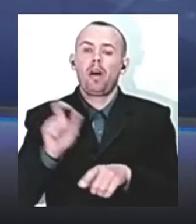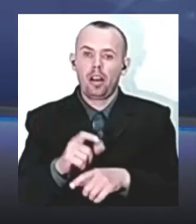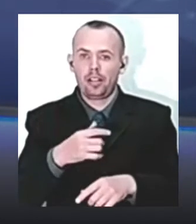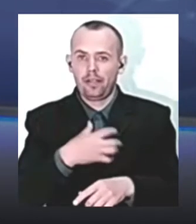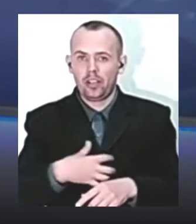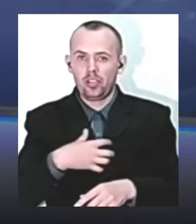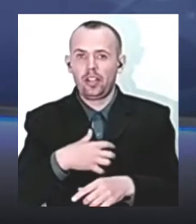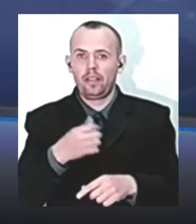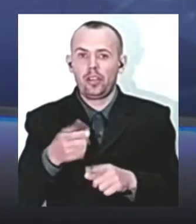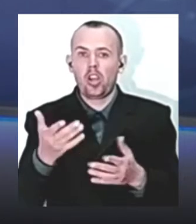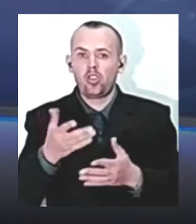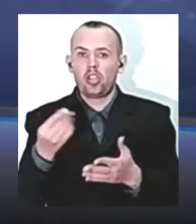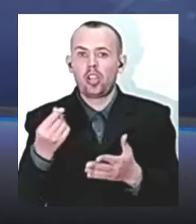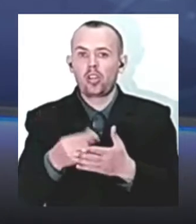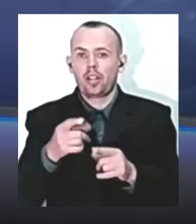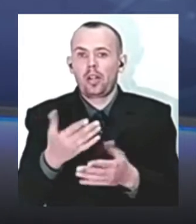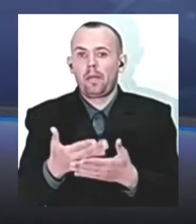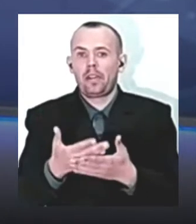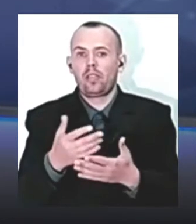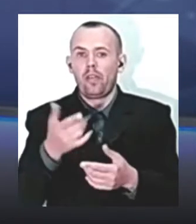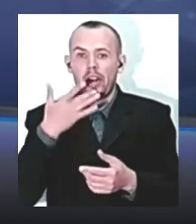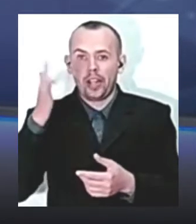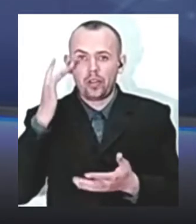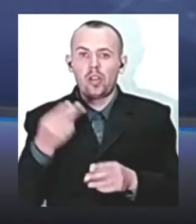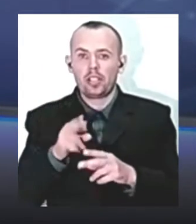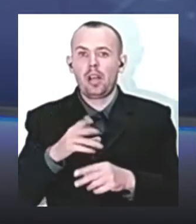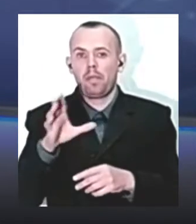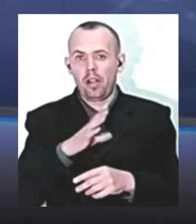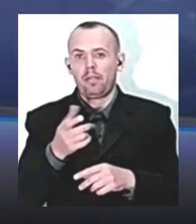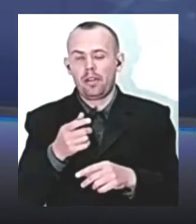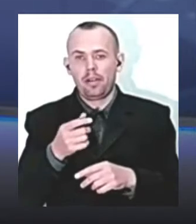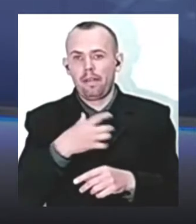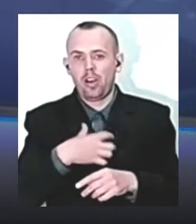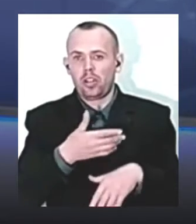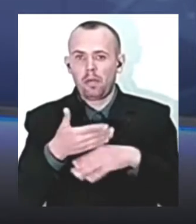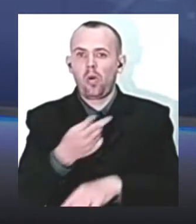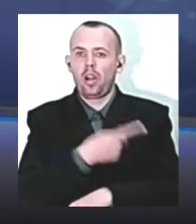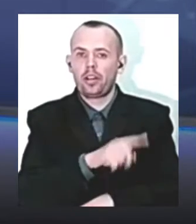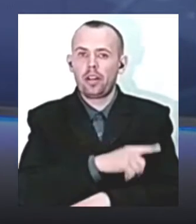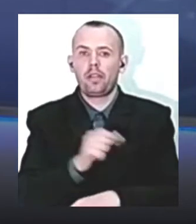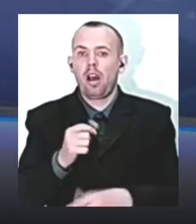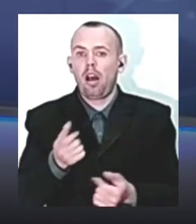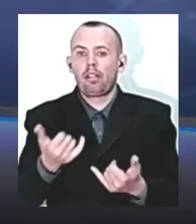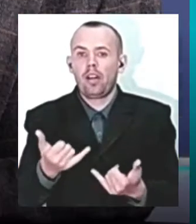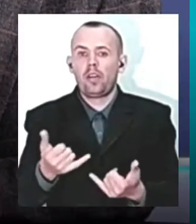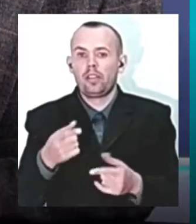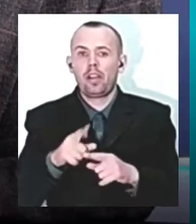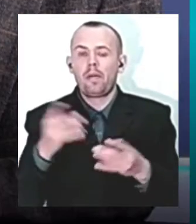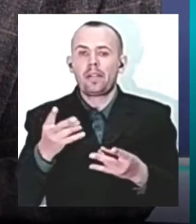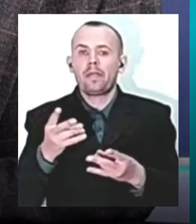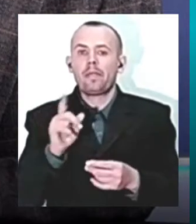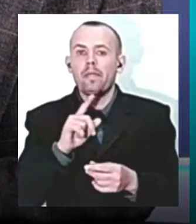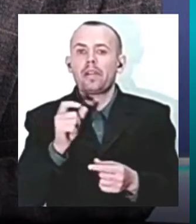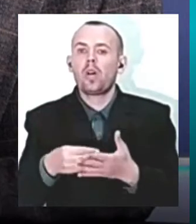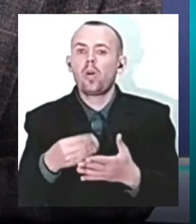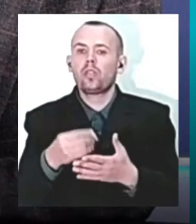кошти зайшли, наприклад, влітку, це була б значна допомога лікарням. А наразі це потрібно мінімум... За рахунок коштів обласного бюджету